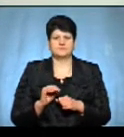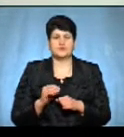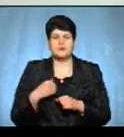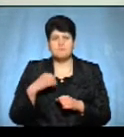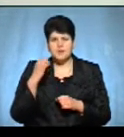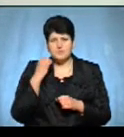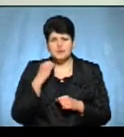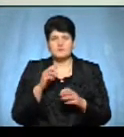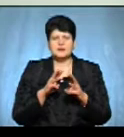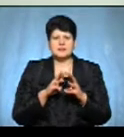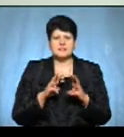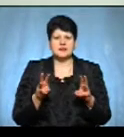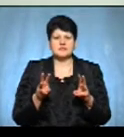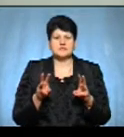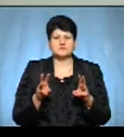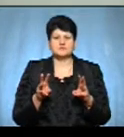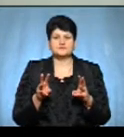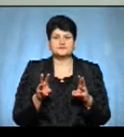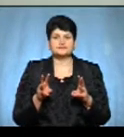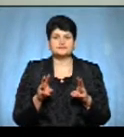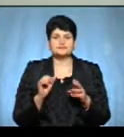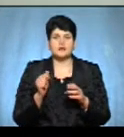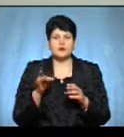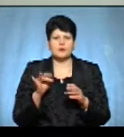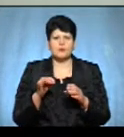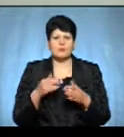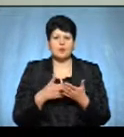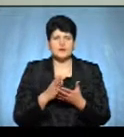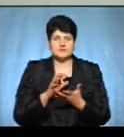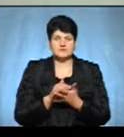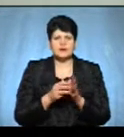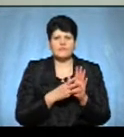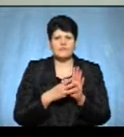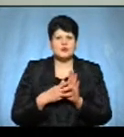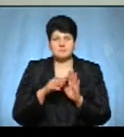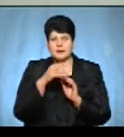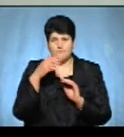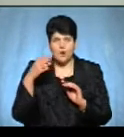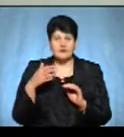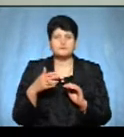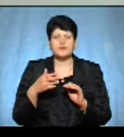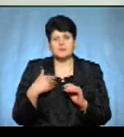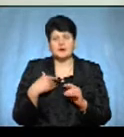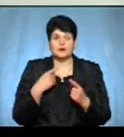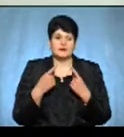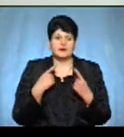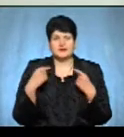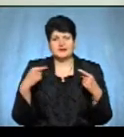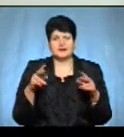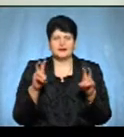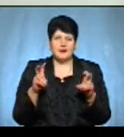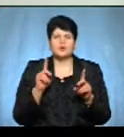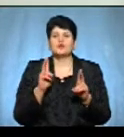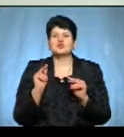коли в Міністерстві агрополітики ми займали 8-й поверх, ось, то там філософствували на деякі теми, хто що, чим